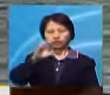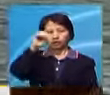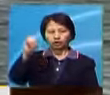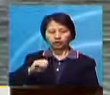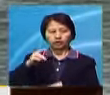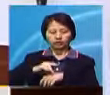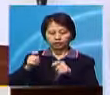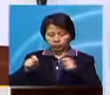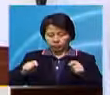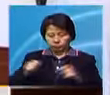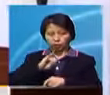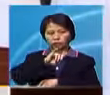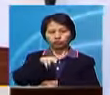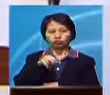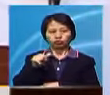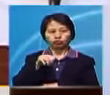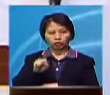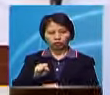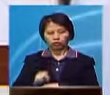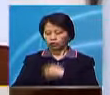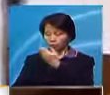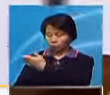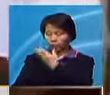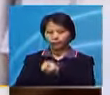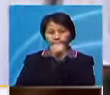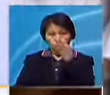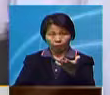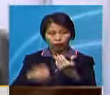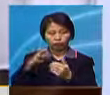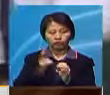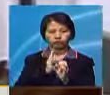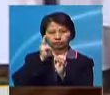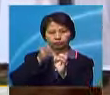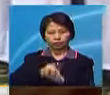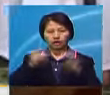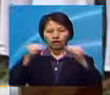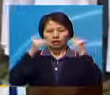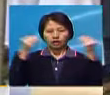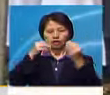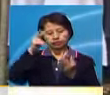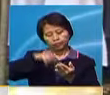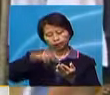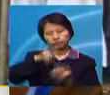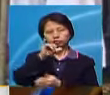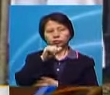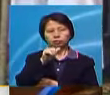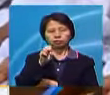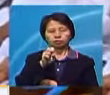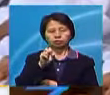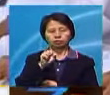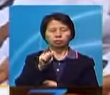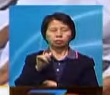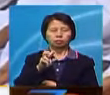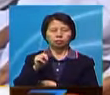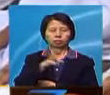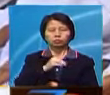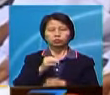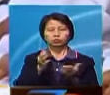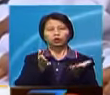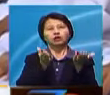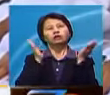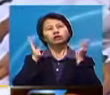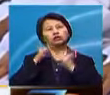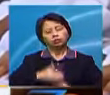78.5% di empangan Jus. Beliau memberitahu demikian selepas menyertai majlis bacaan Yasin dan solat hajat memohon hujan